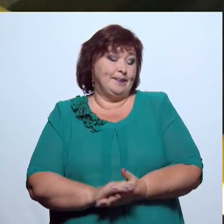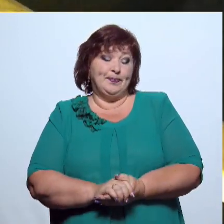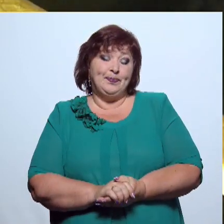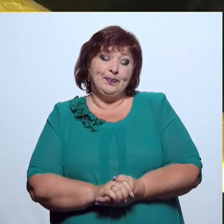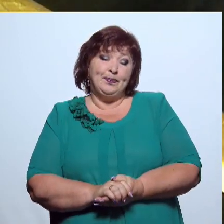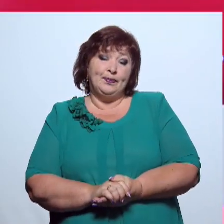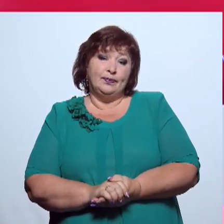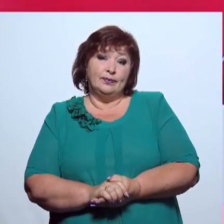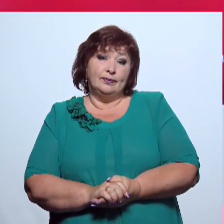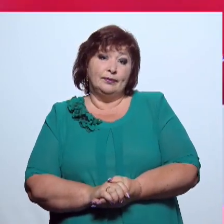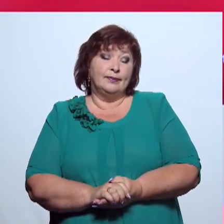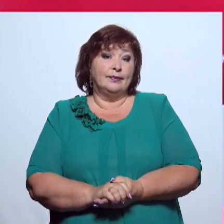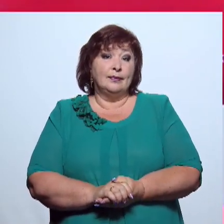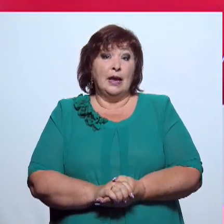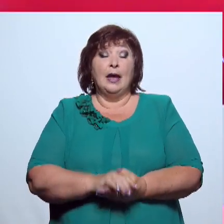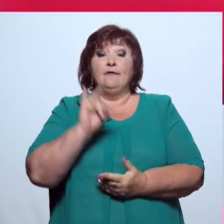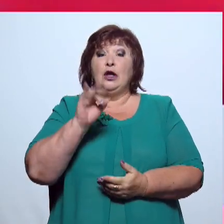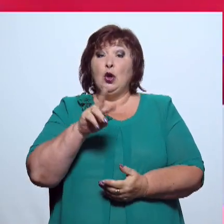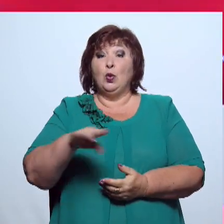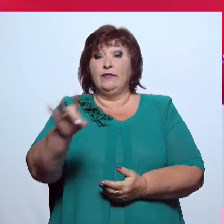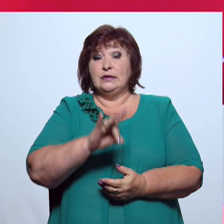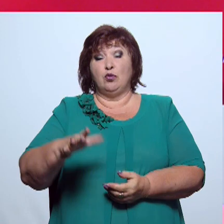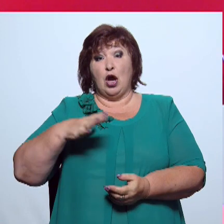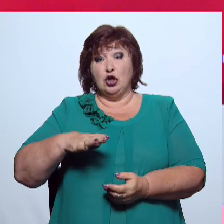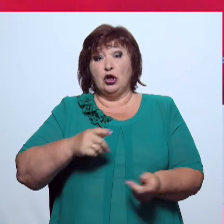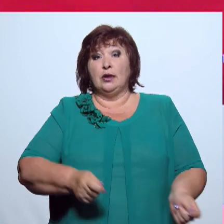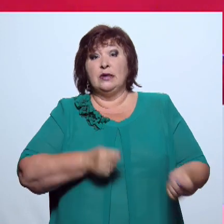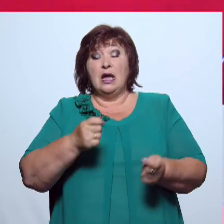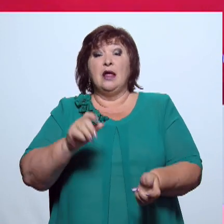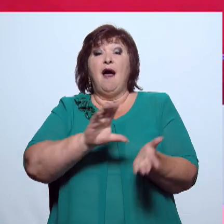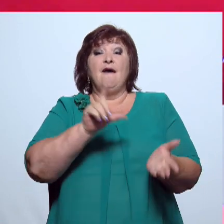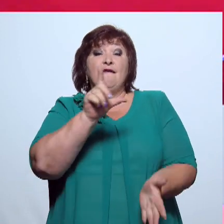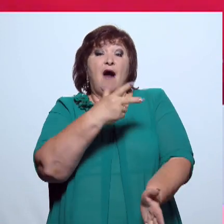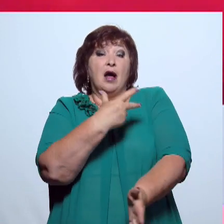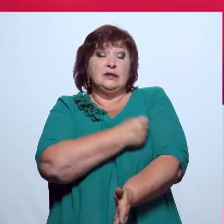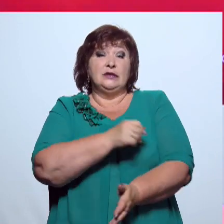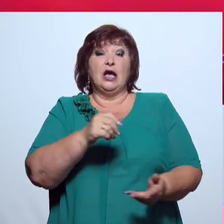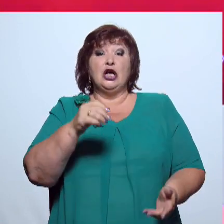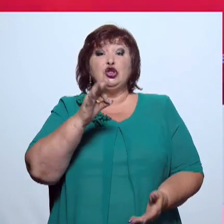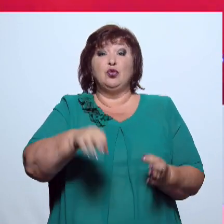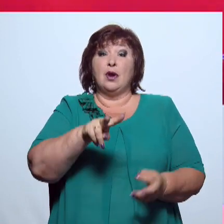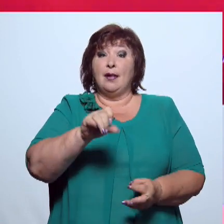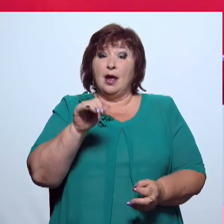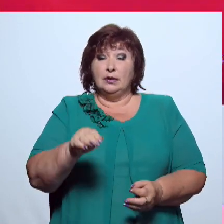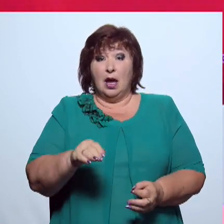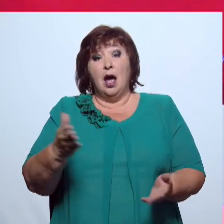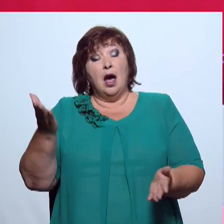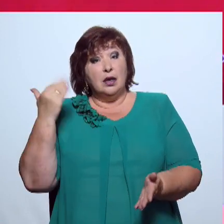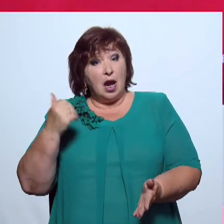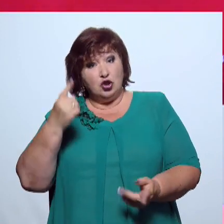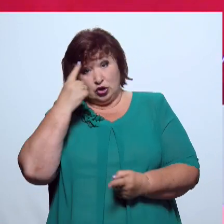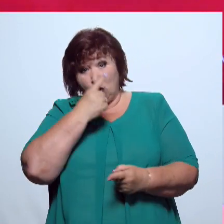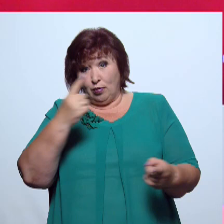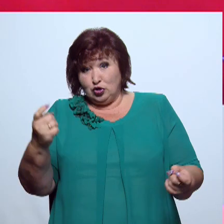Новости. В июле в республике ожидают поставки вакцины «Спутник Лайт». Она однофазная. Напомню, об этом ранее